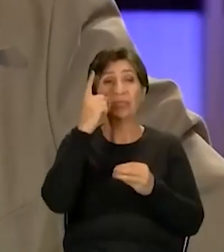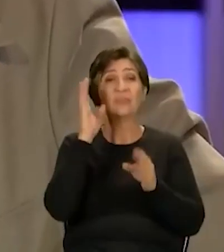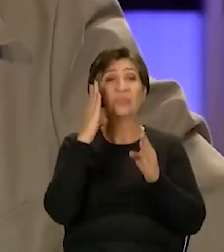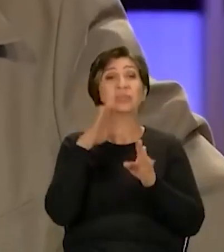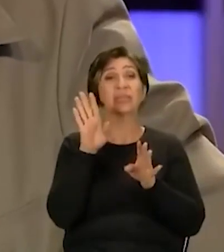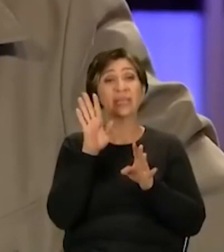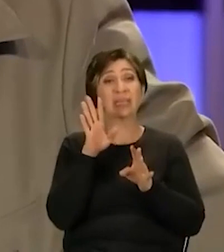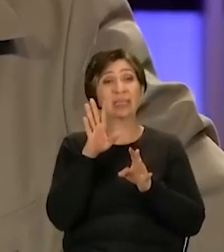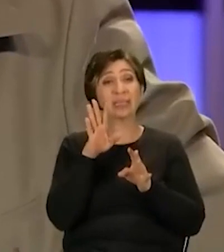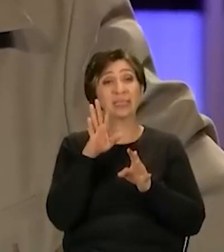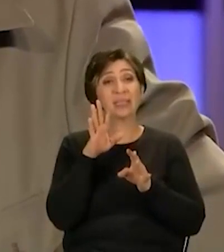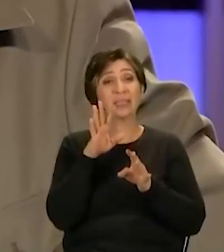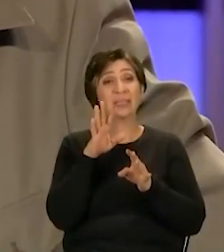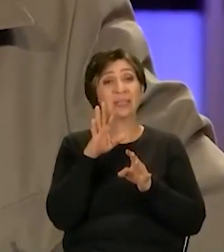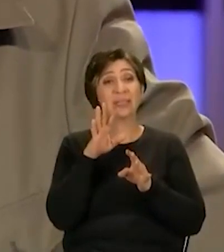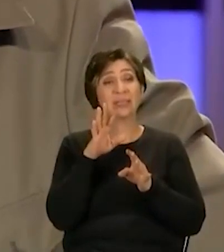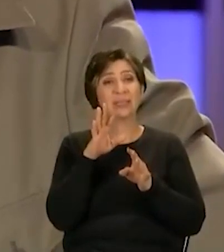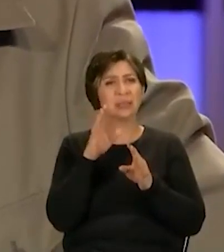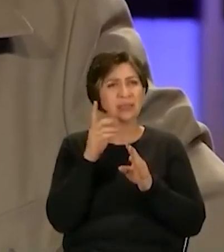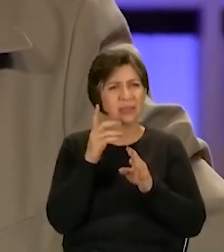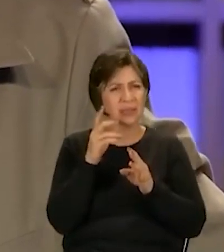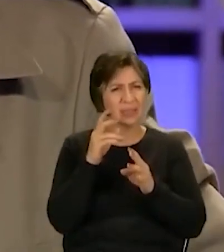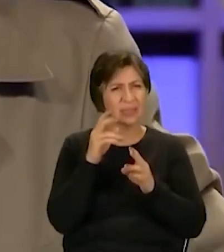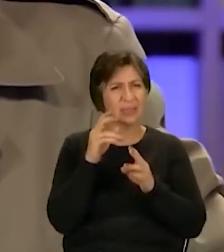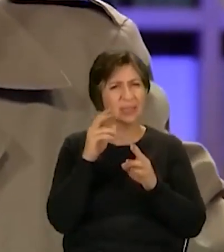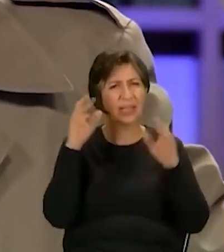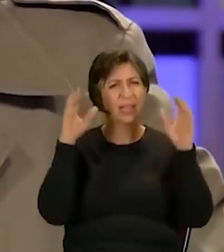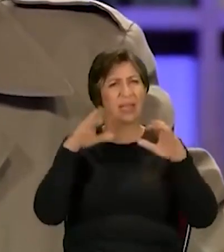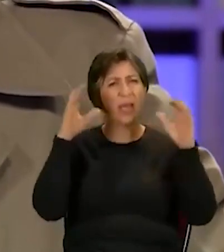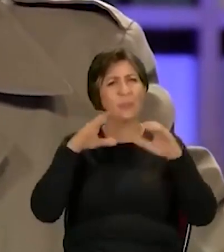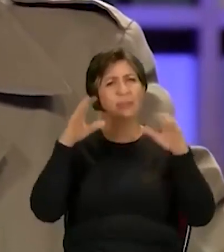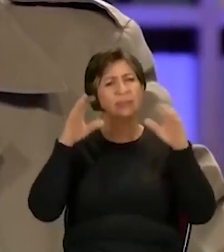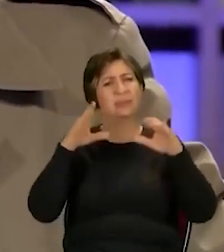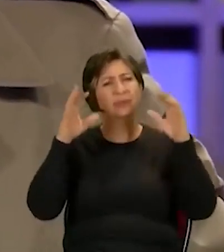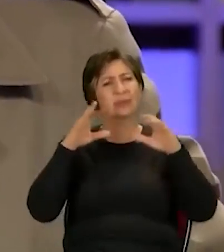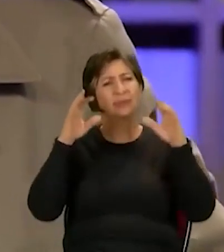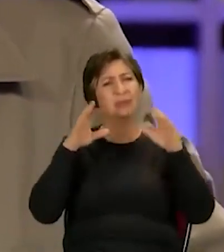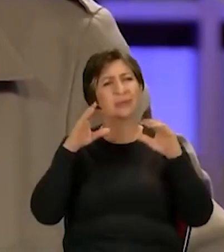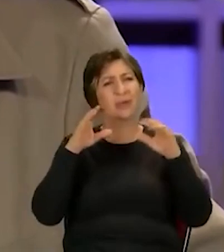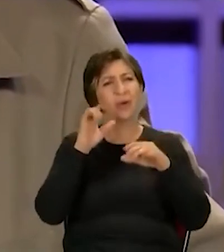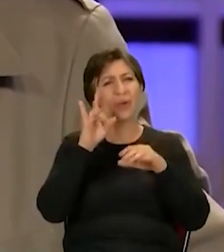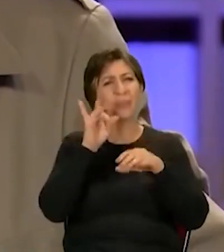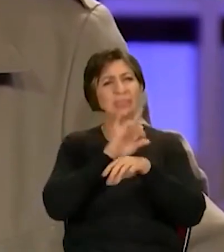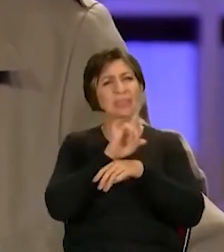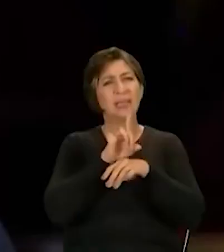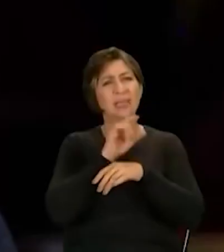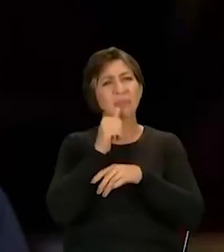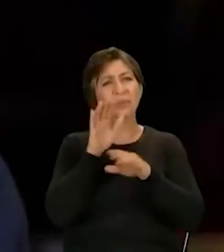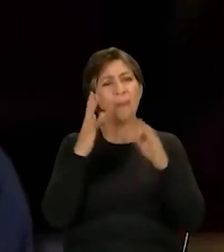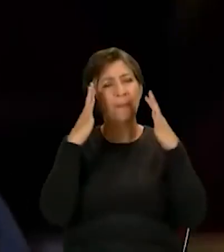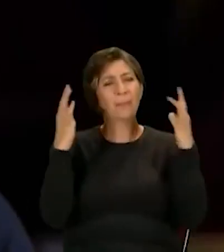dediğim, Calm uygulaması. Yağmur şıpır diyor. 15 saniye hiçbir şey yapmadan dur.